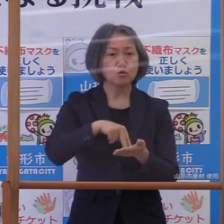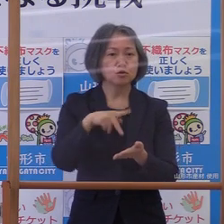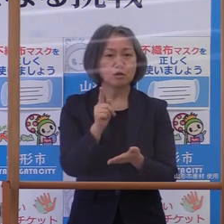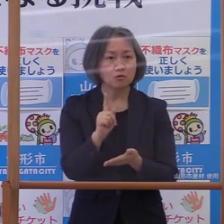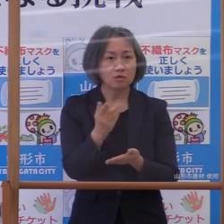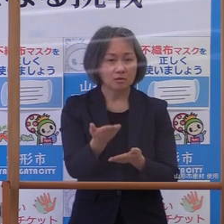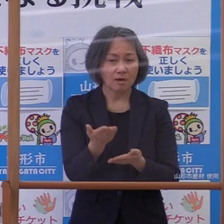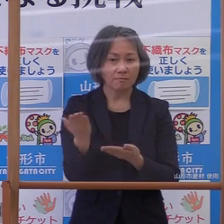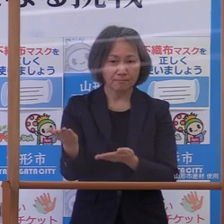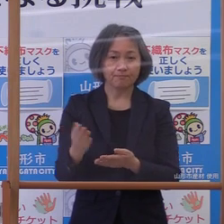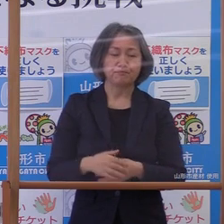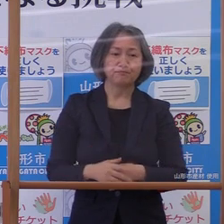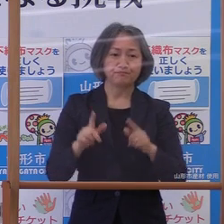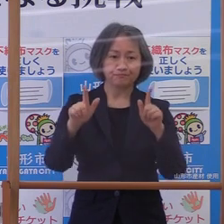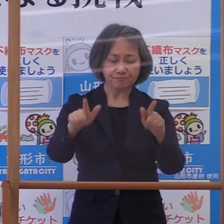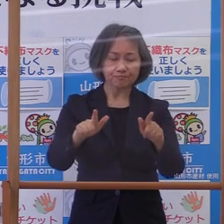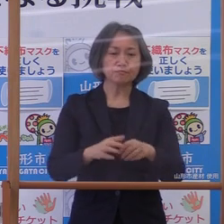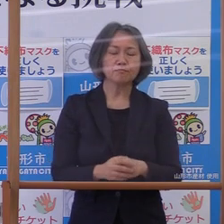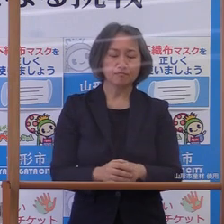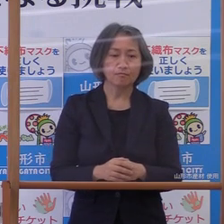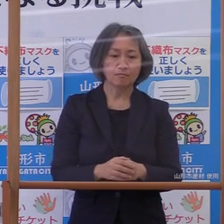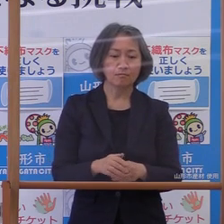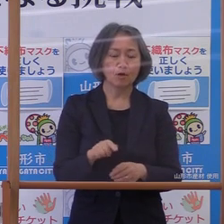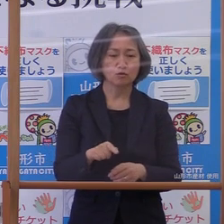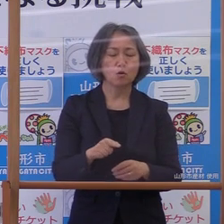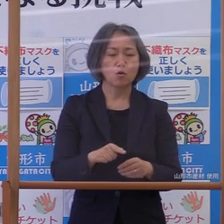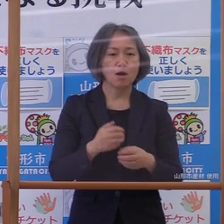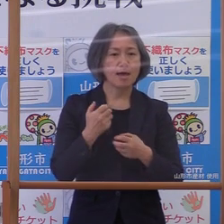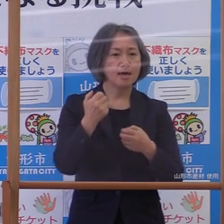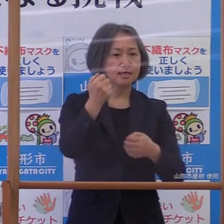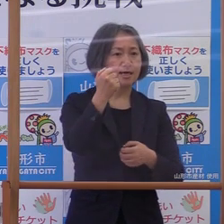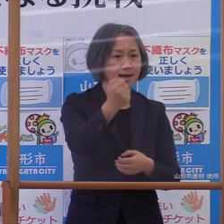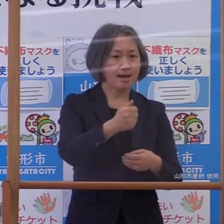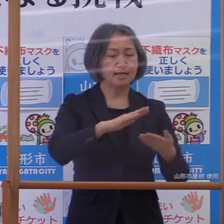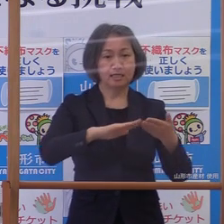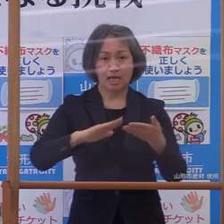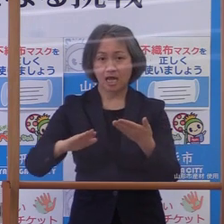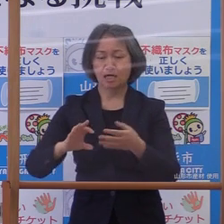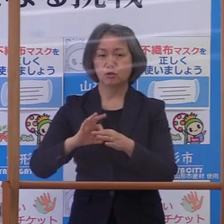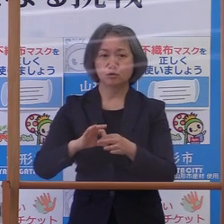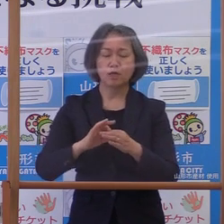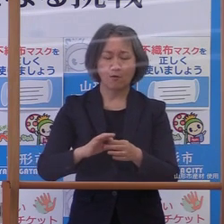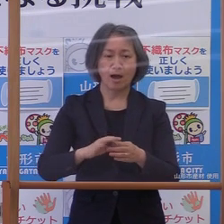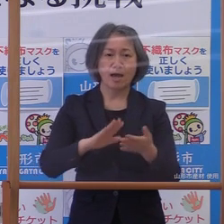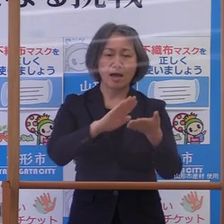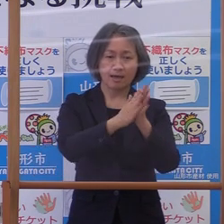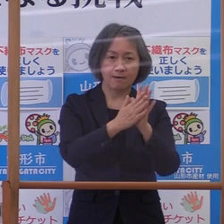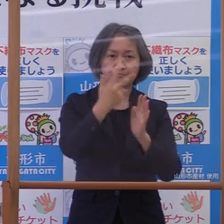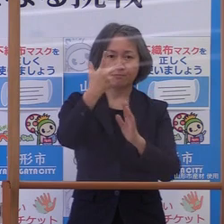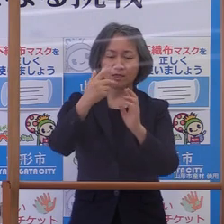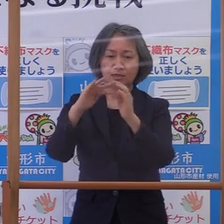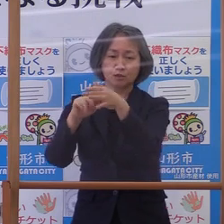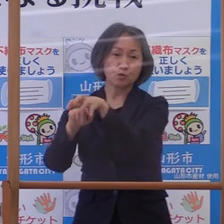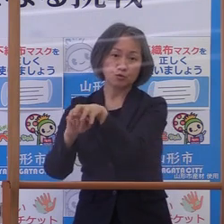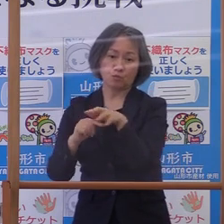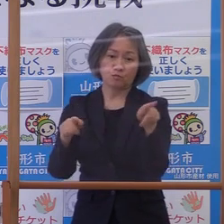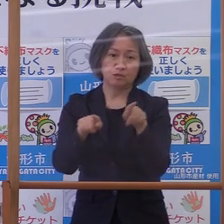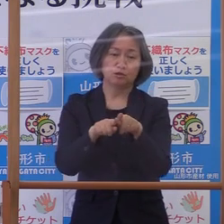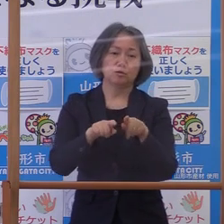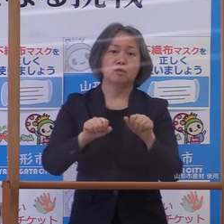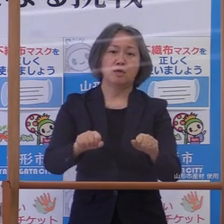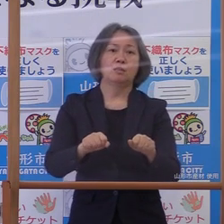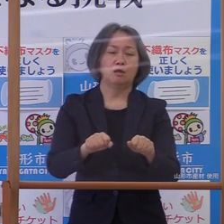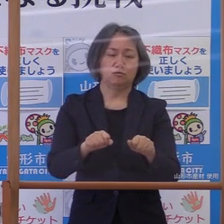火リレーについては県と市町村と合わせて行っていくことになりますけれども